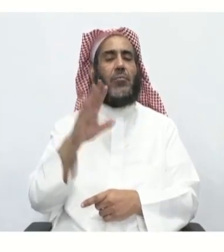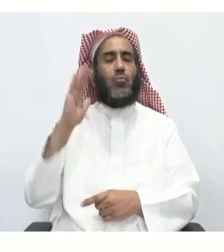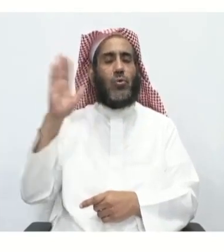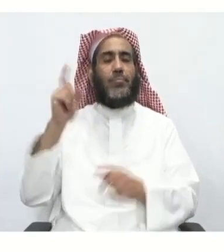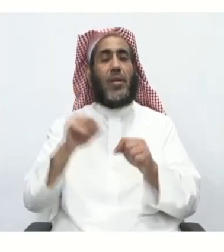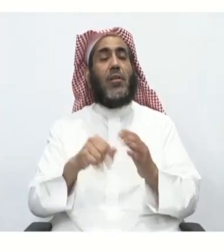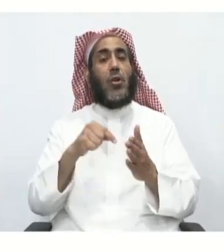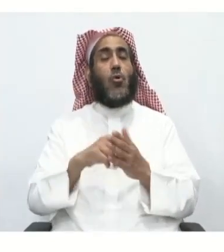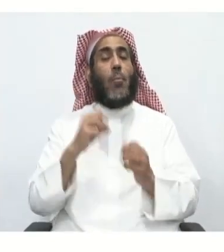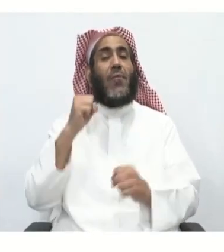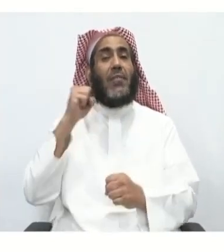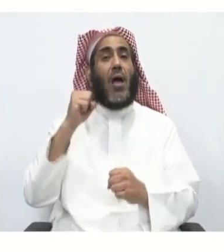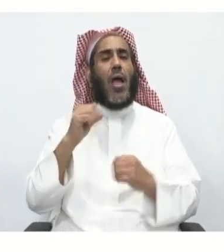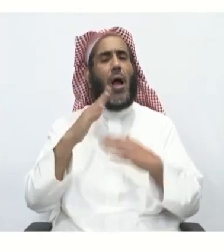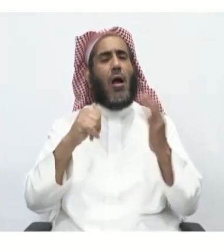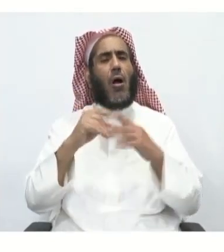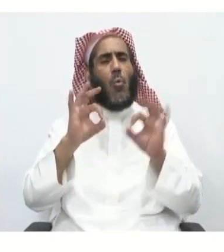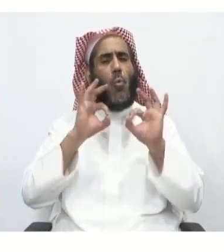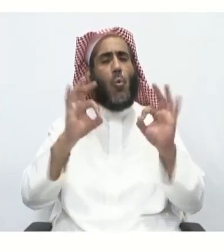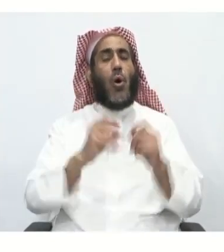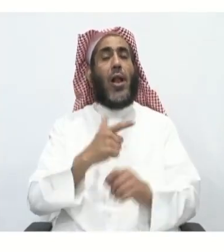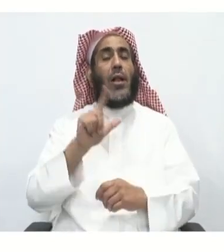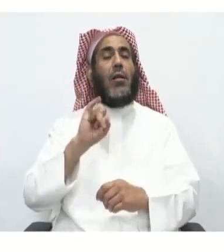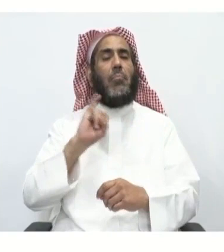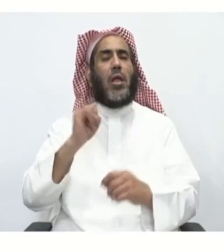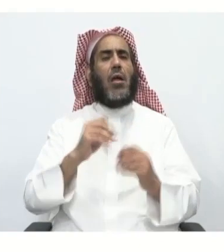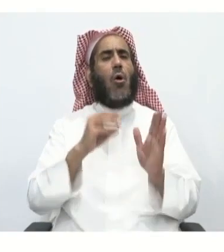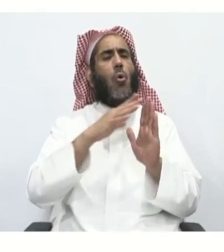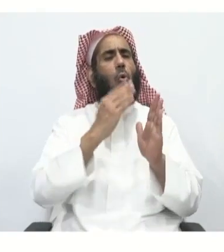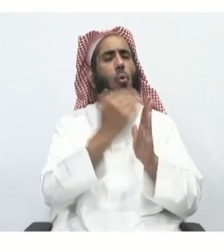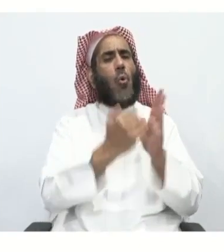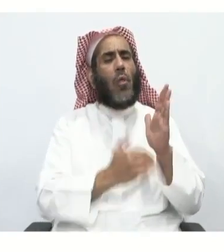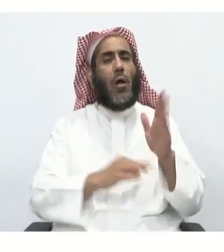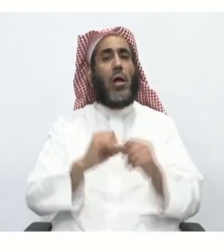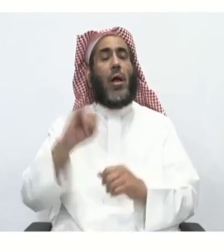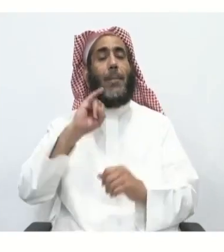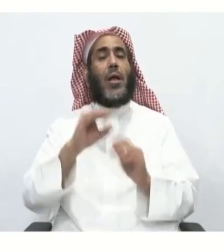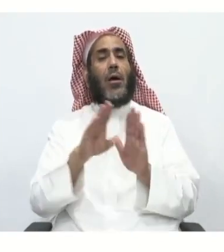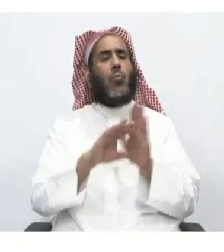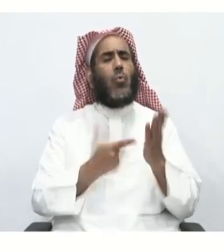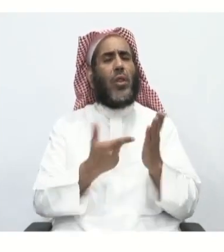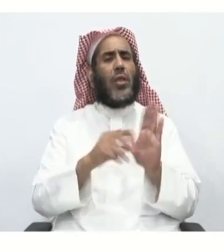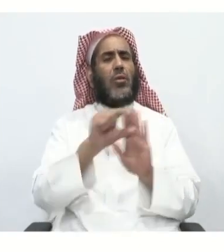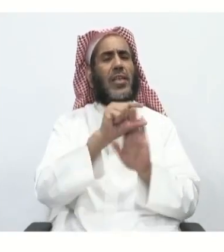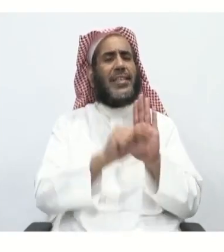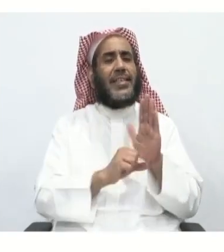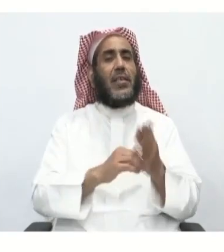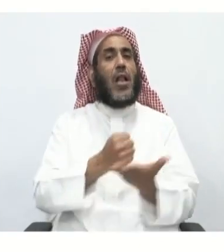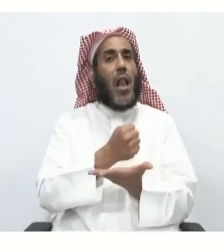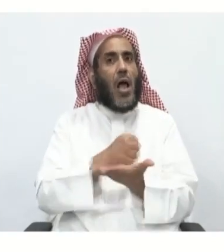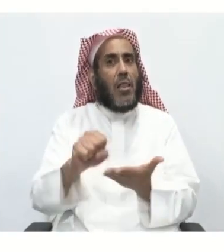الكفايه الاملائيه قضايا املائيه قضايا املائيه من ضمن هذه القضايا هو قضيه الحذف و